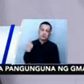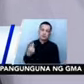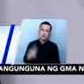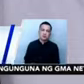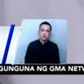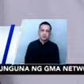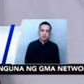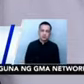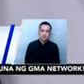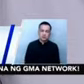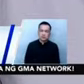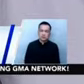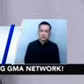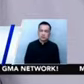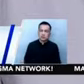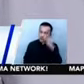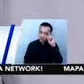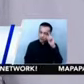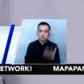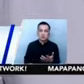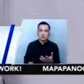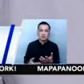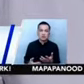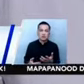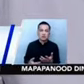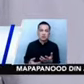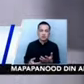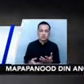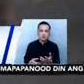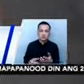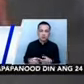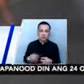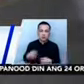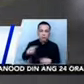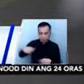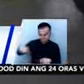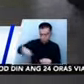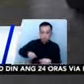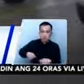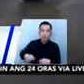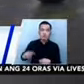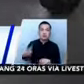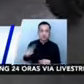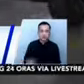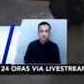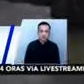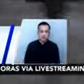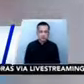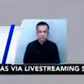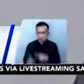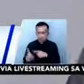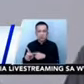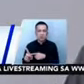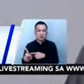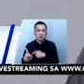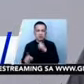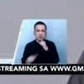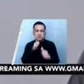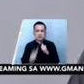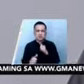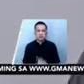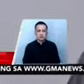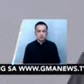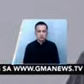ko na malayan po na may saksak na po pala ako. Di na itinanggi ng suspect ang paratang. Gusto ko manekta sa